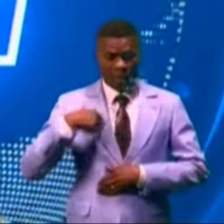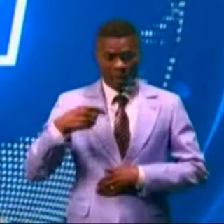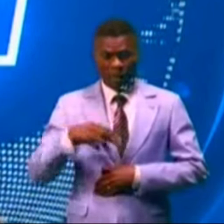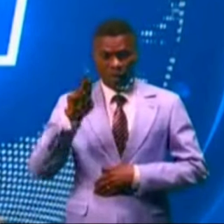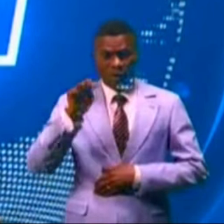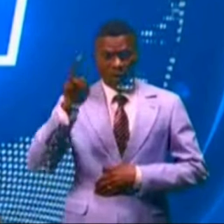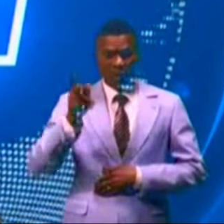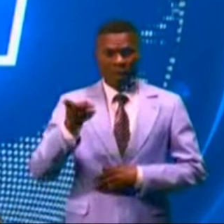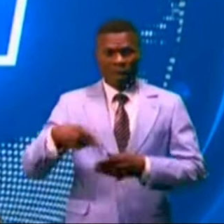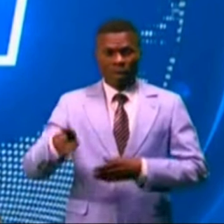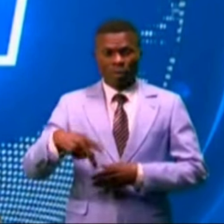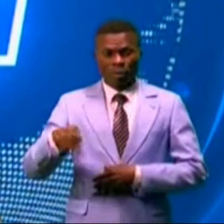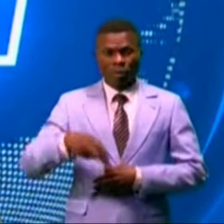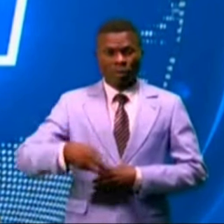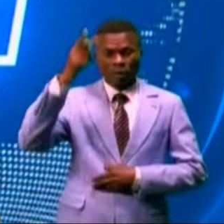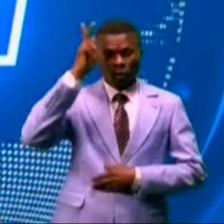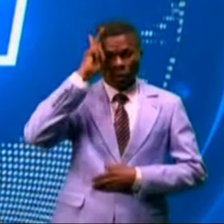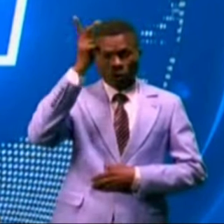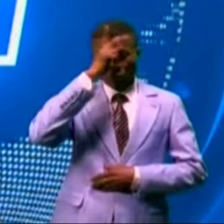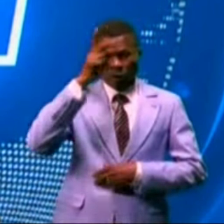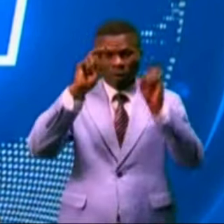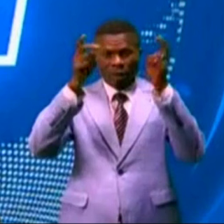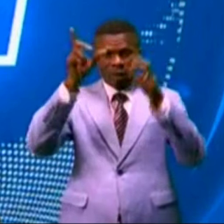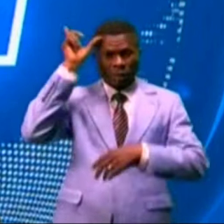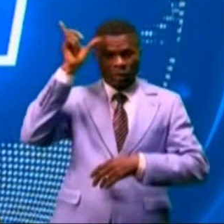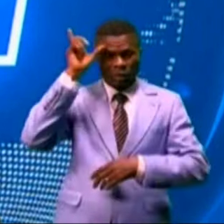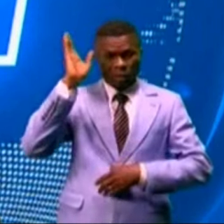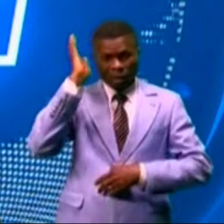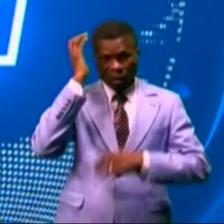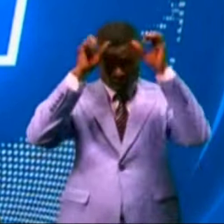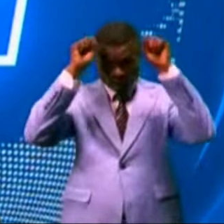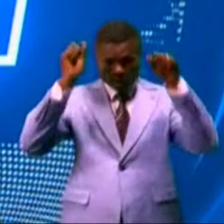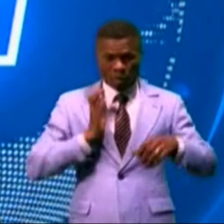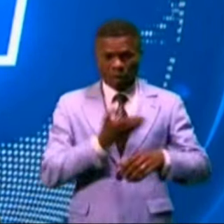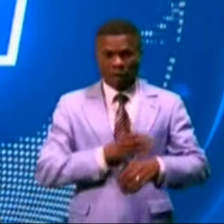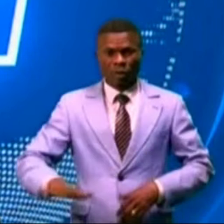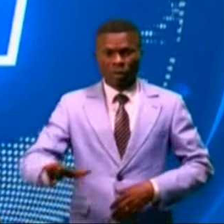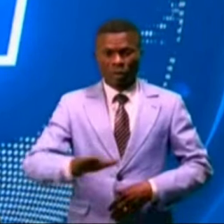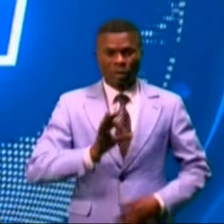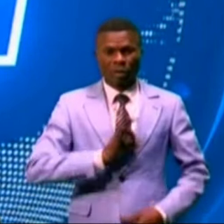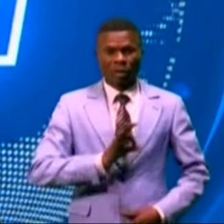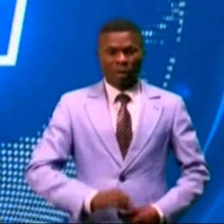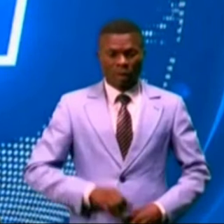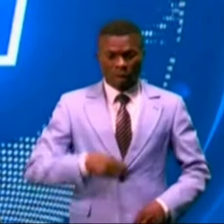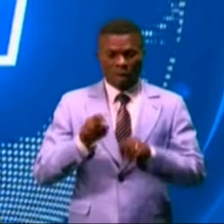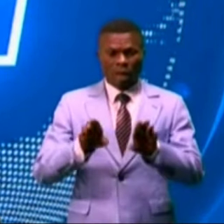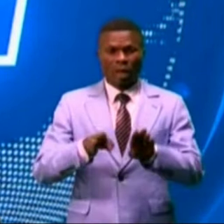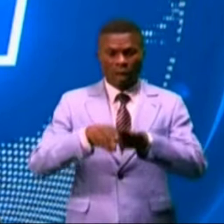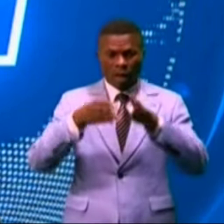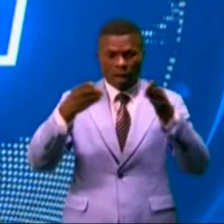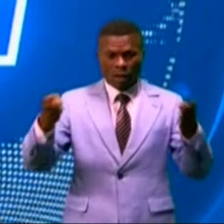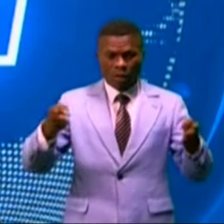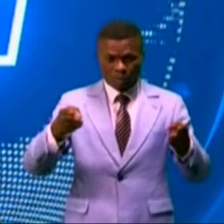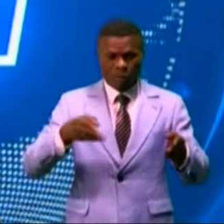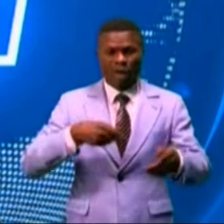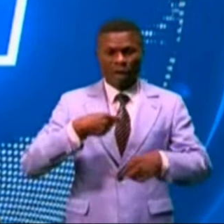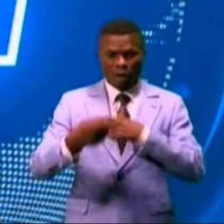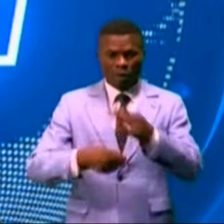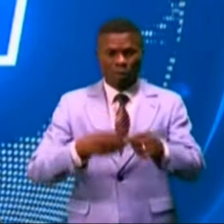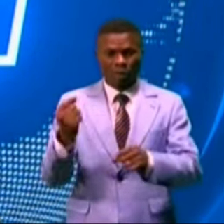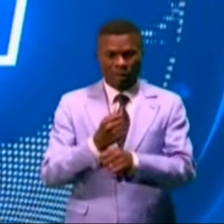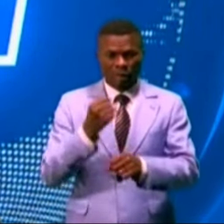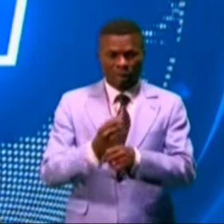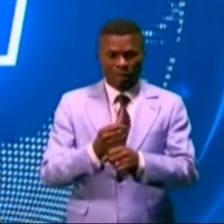du Haut-Katanga. Le président de la République, Félix-Antoine Tshisekedi Tshilombo, a procédé au lancement officiel de la